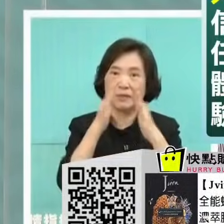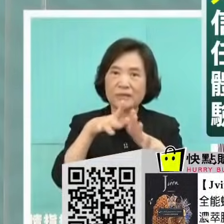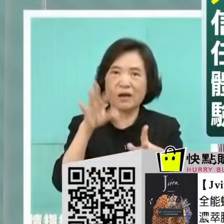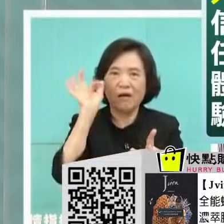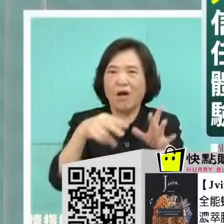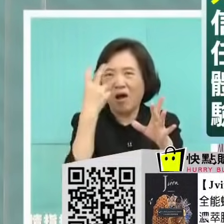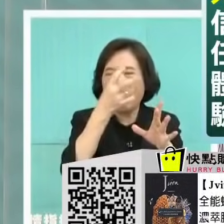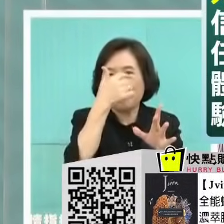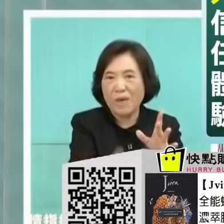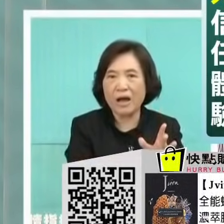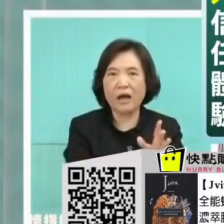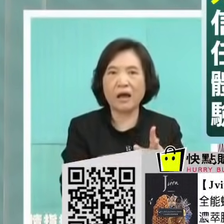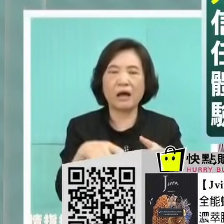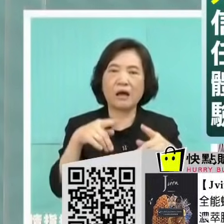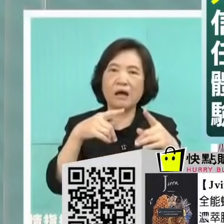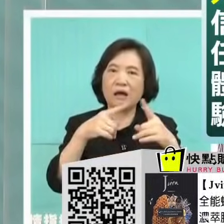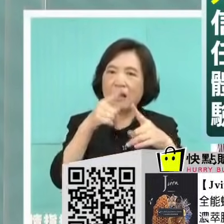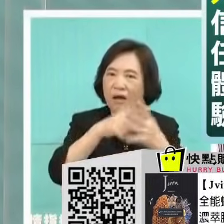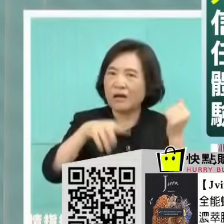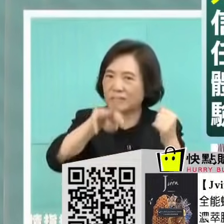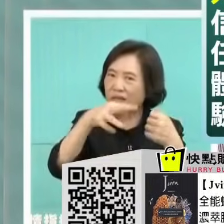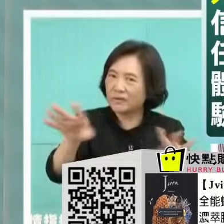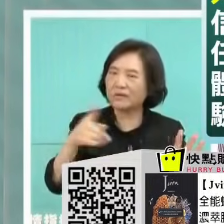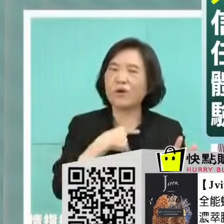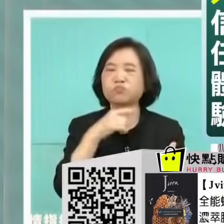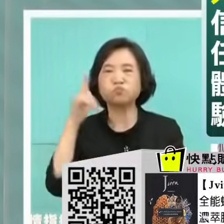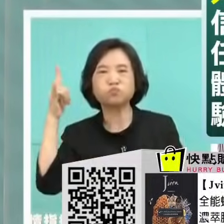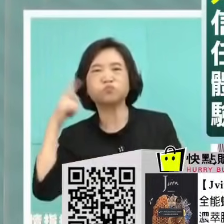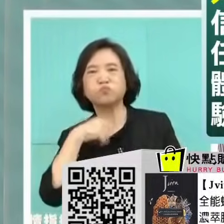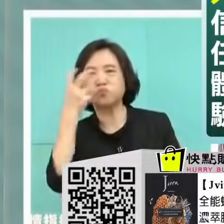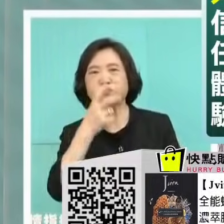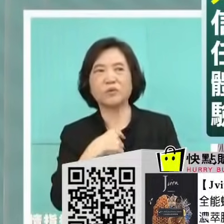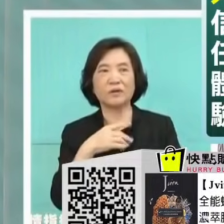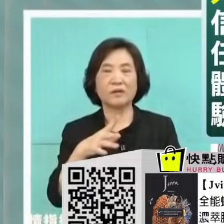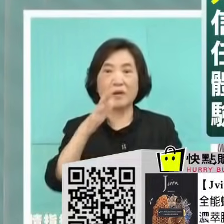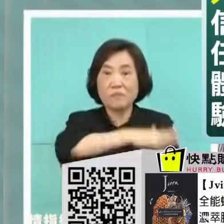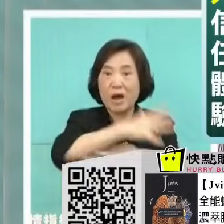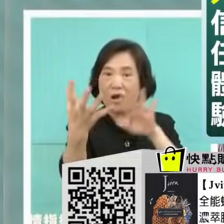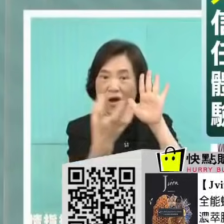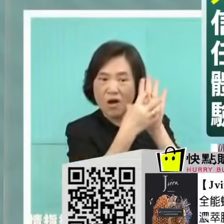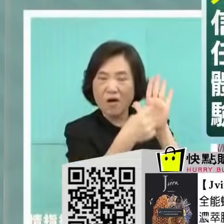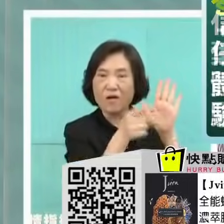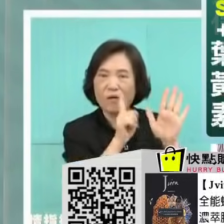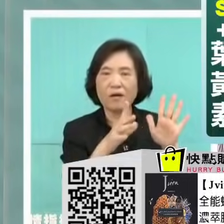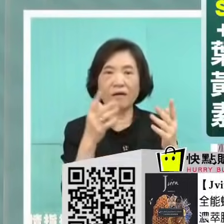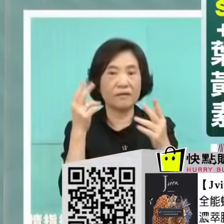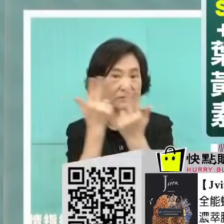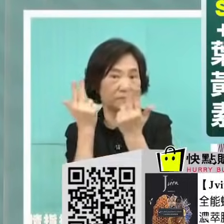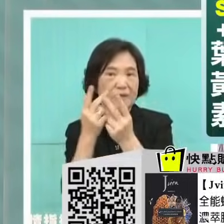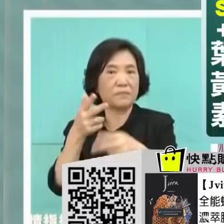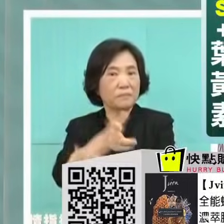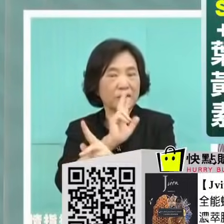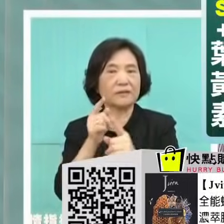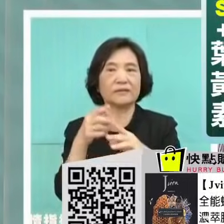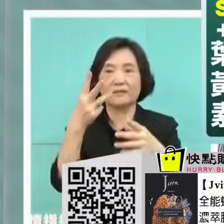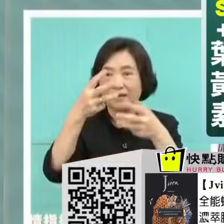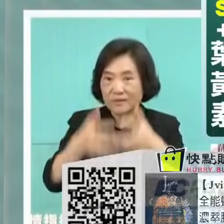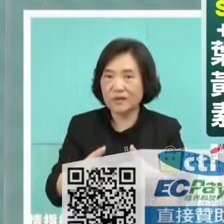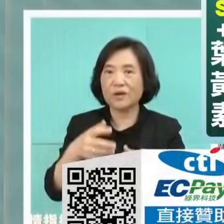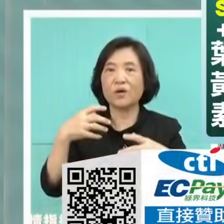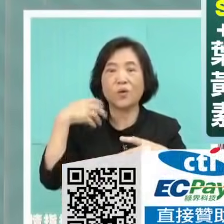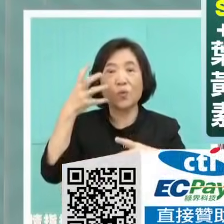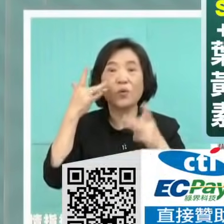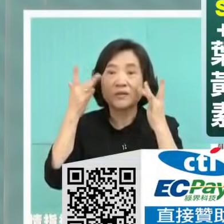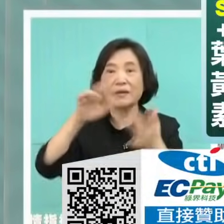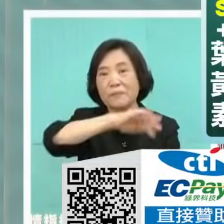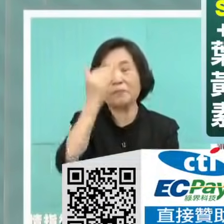重落后，逾3000人待检验。在这篇新闻的内容里面也谈到了新北市的板桥和三重的果菜批发